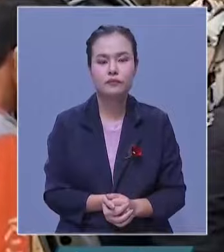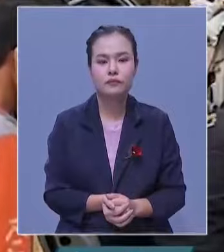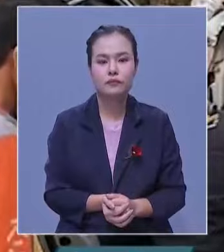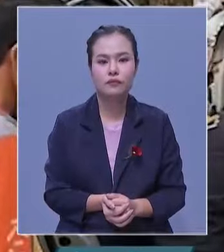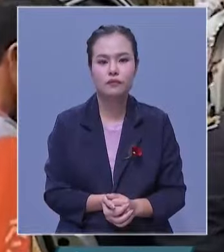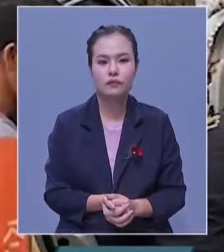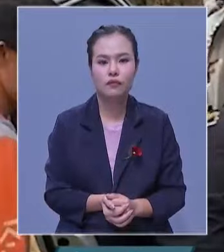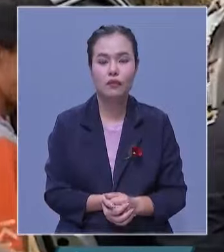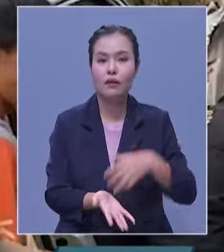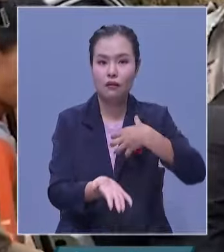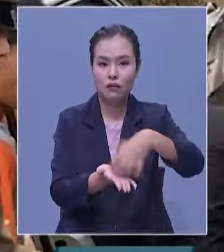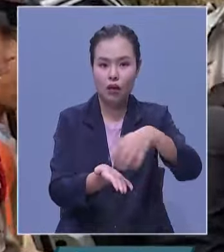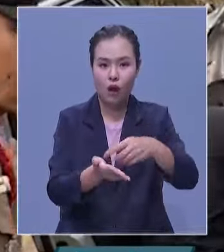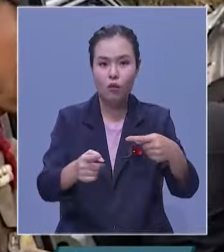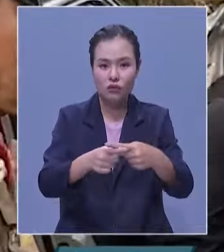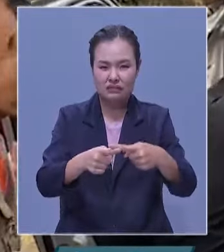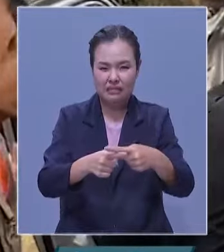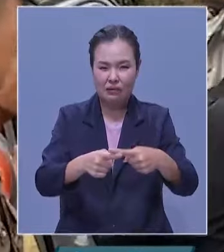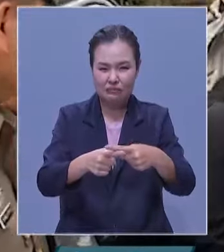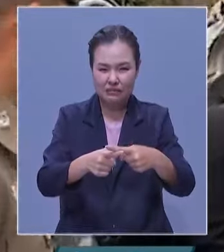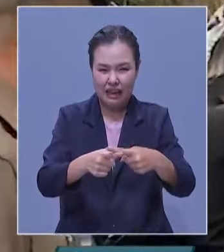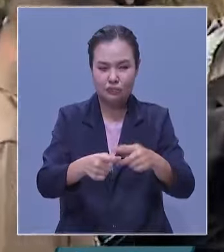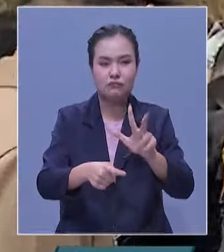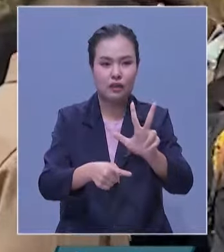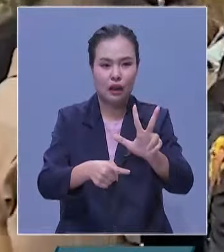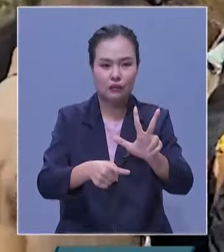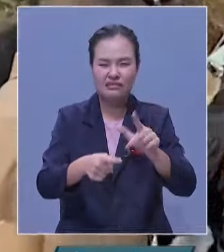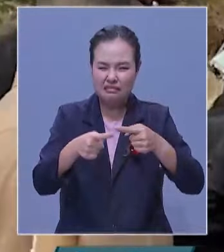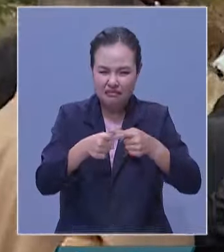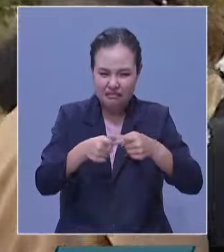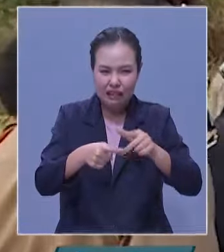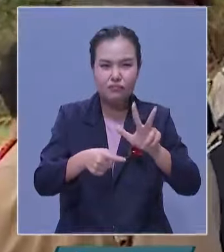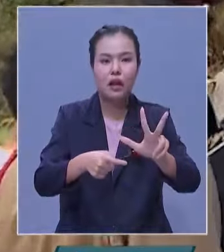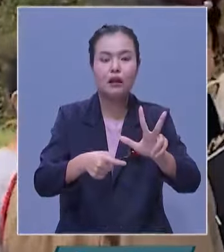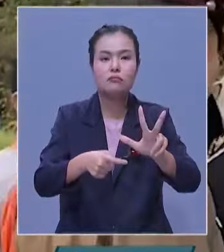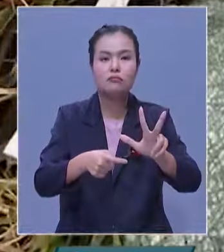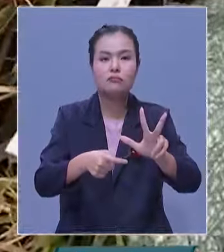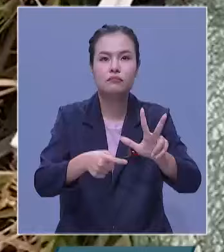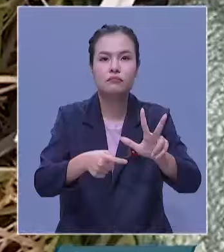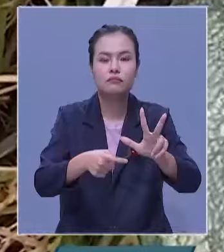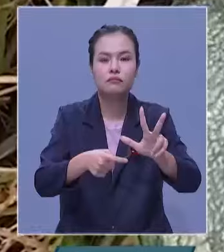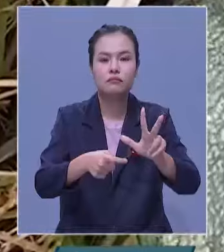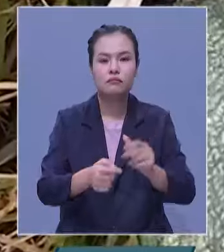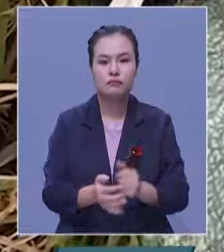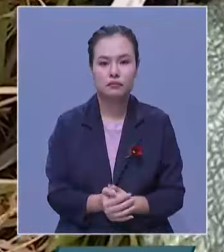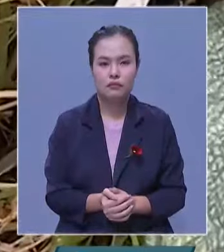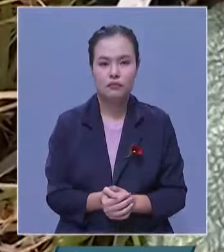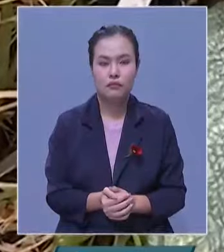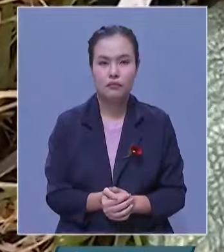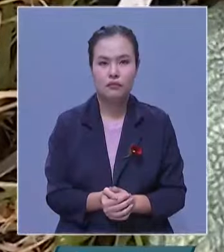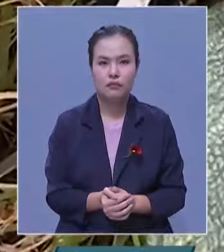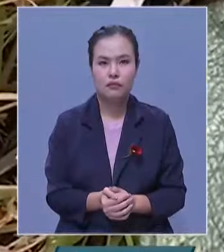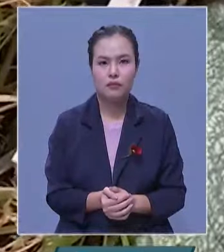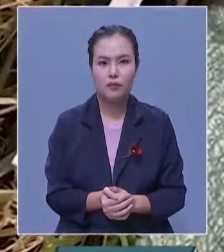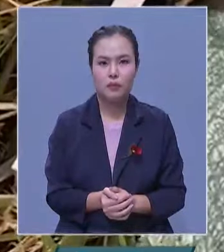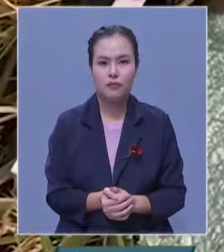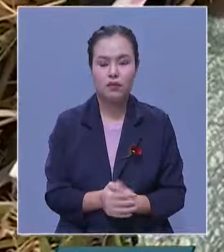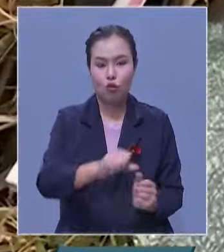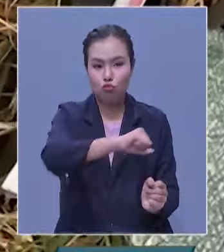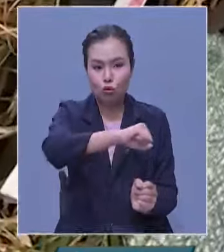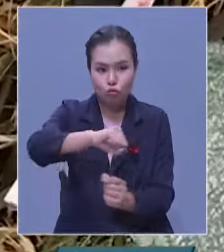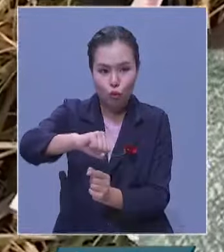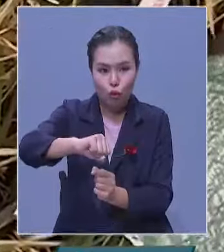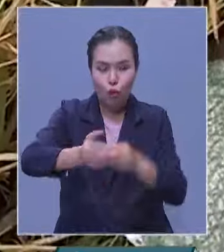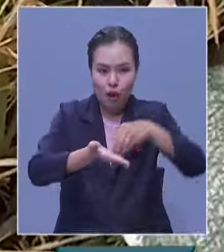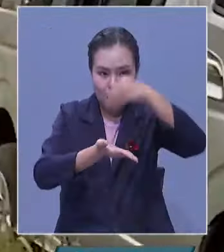มีรายงานคนได้รับบาดเจ็บสาหัส3คนนะคะรวมถึงผู้ที่อยู่ในรถตู้รับส่ง